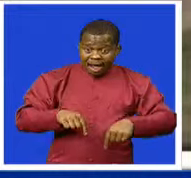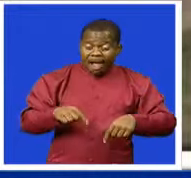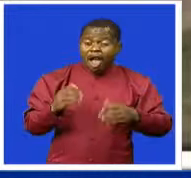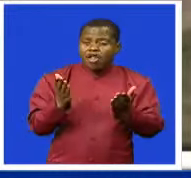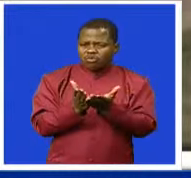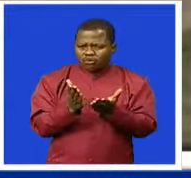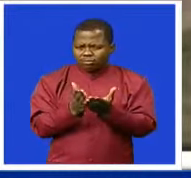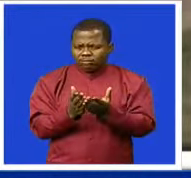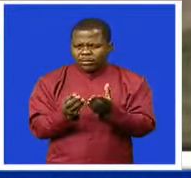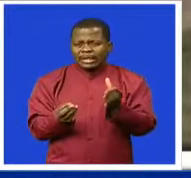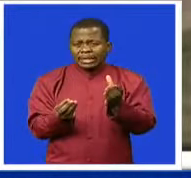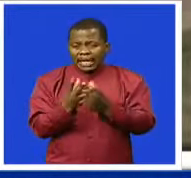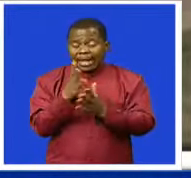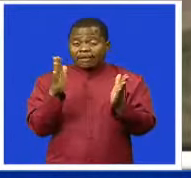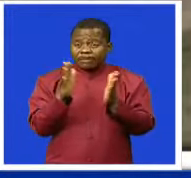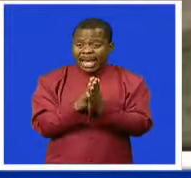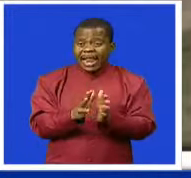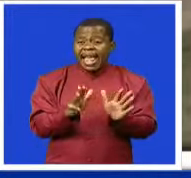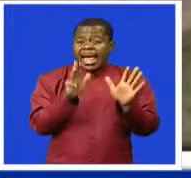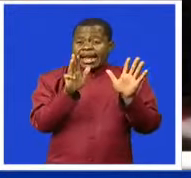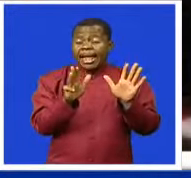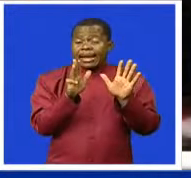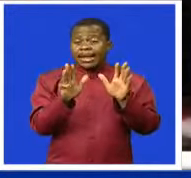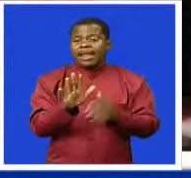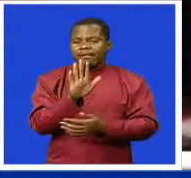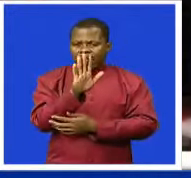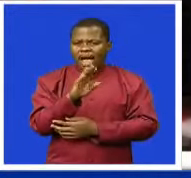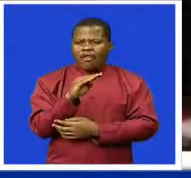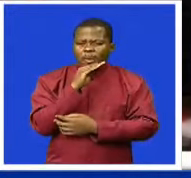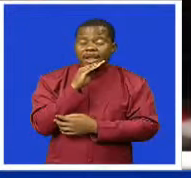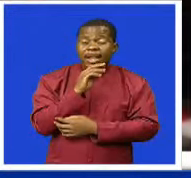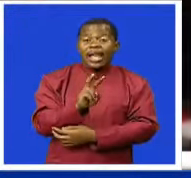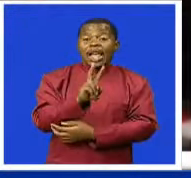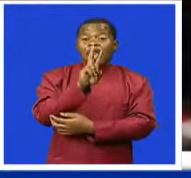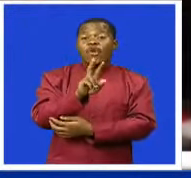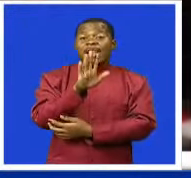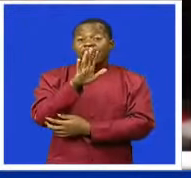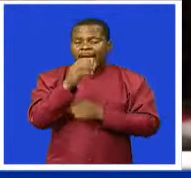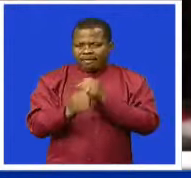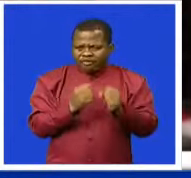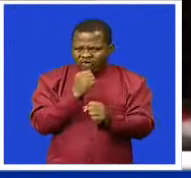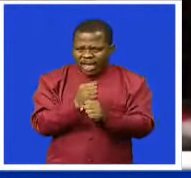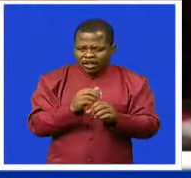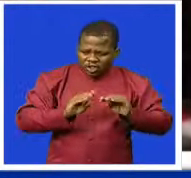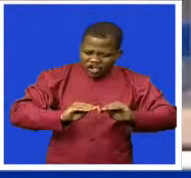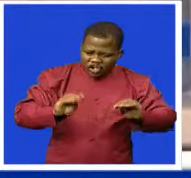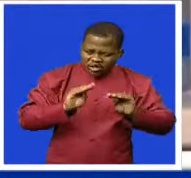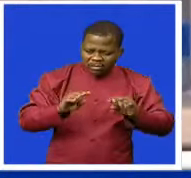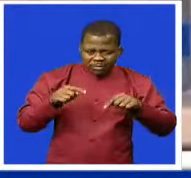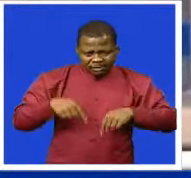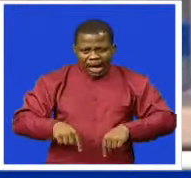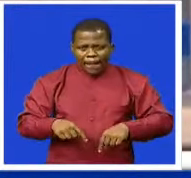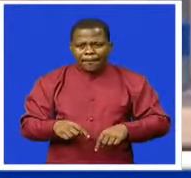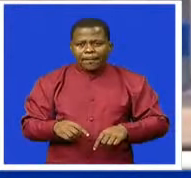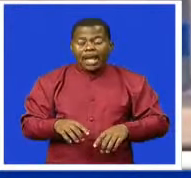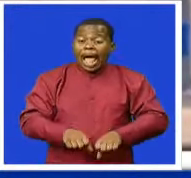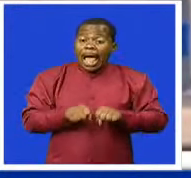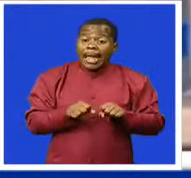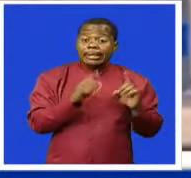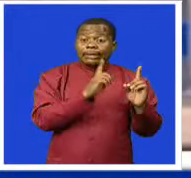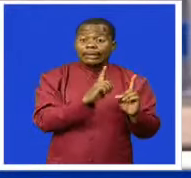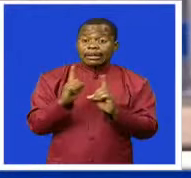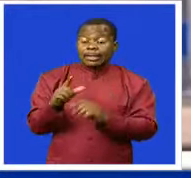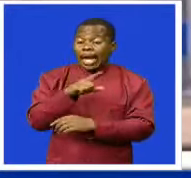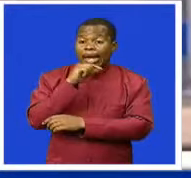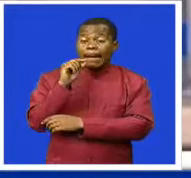1995 ngina 25 years ngilapha eNazarene. Thishela Nhloko kulesikolo athanda ukuhle emdziniso uthi Thishela Jiyane sewudlala indzima